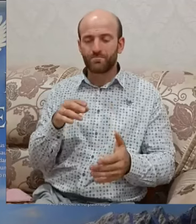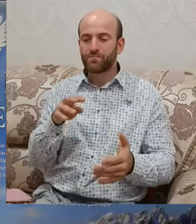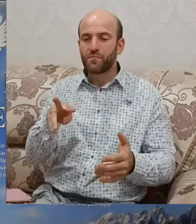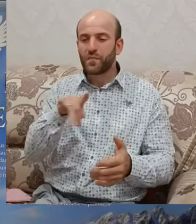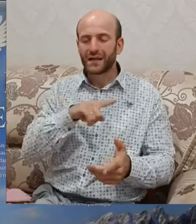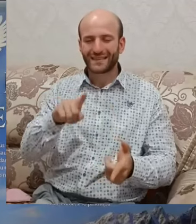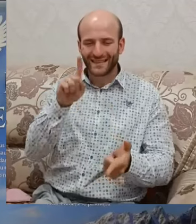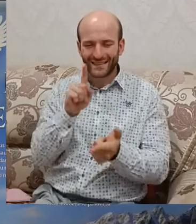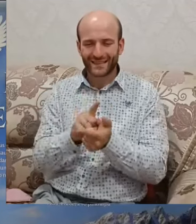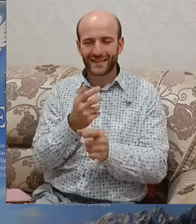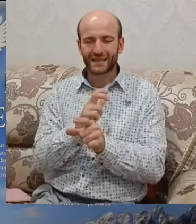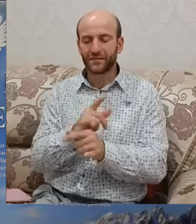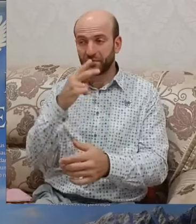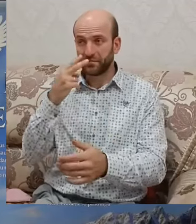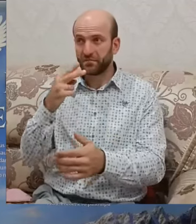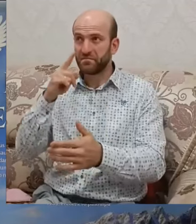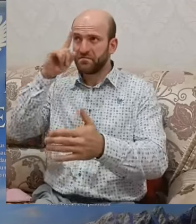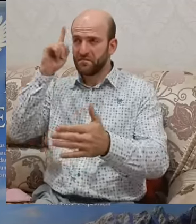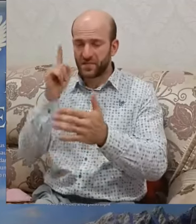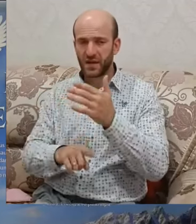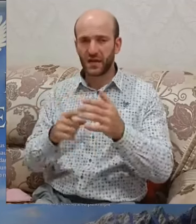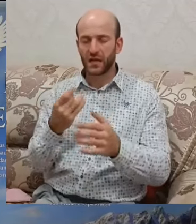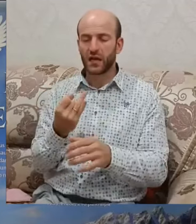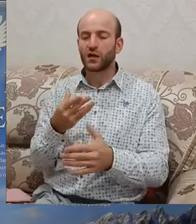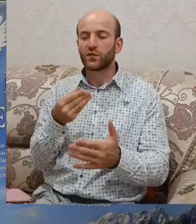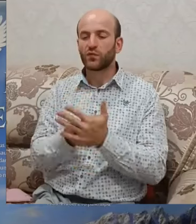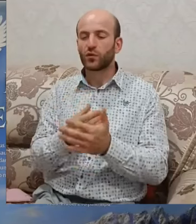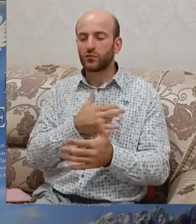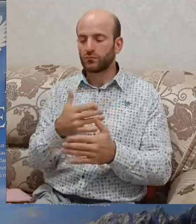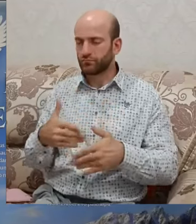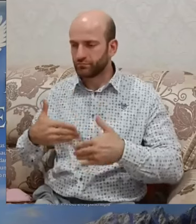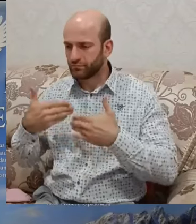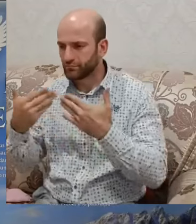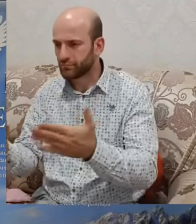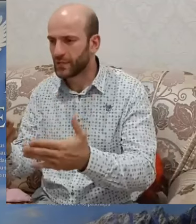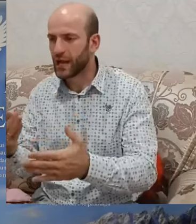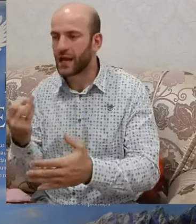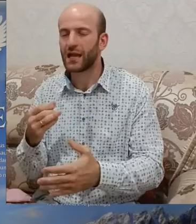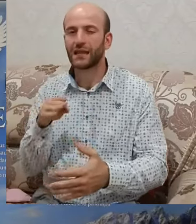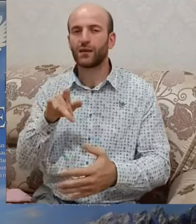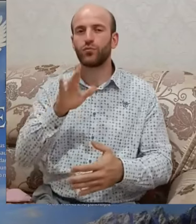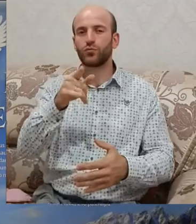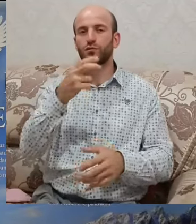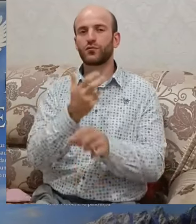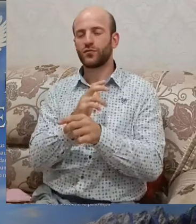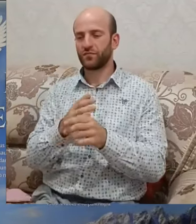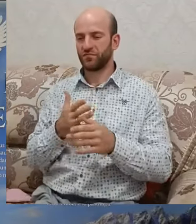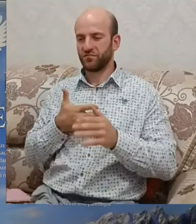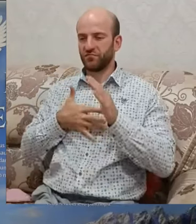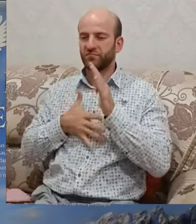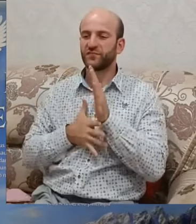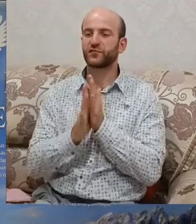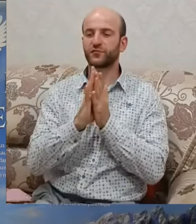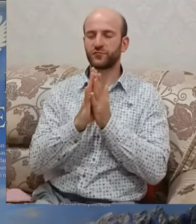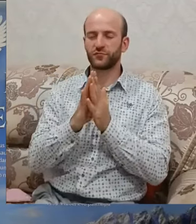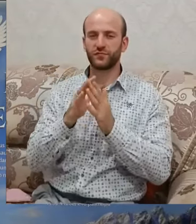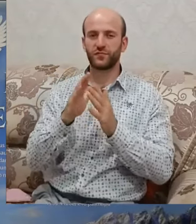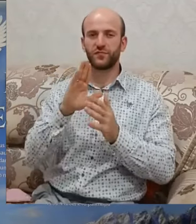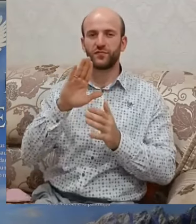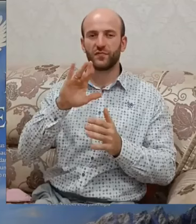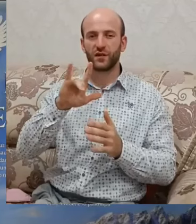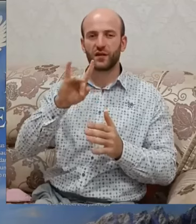этим жить. Mes turim tai išreikšti. Мы должны это выразить. Nes yra realus gyvenimas. Потому что